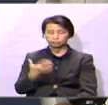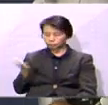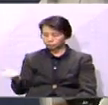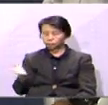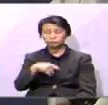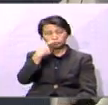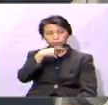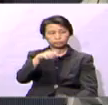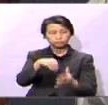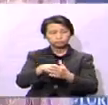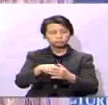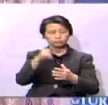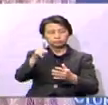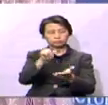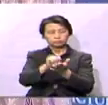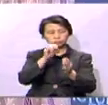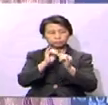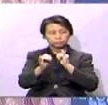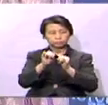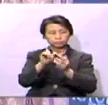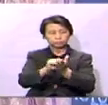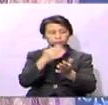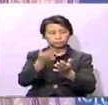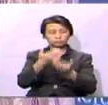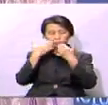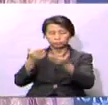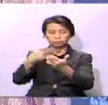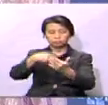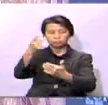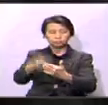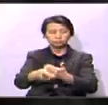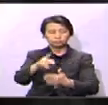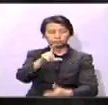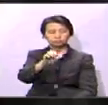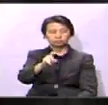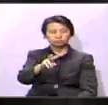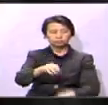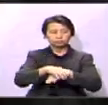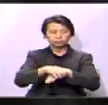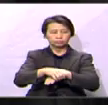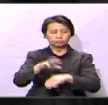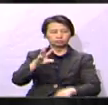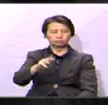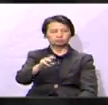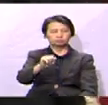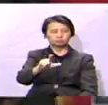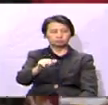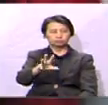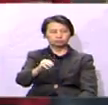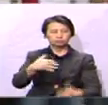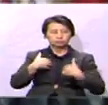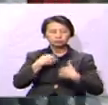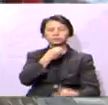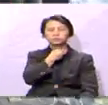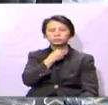Beliau berkata demikian dalam satu sidang media selepas majlis penghargaan program Larut British Malaya 2017 yang berlangsung di Ipoh